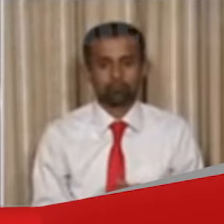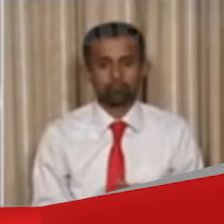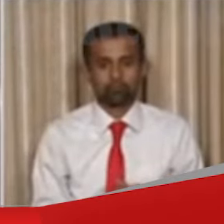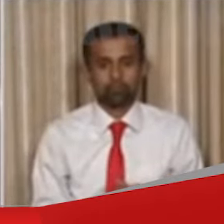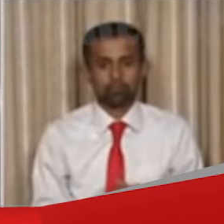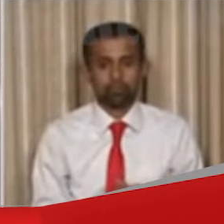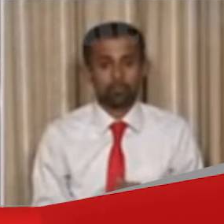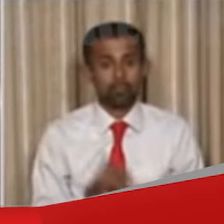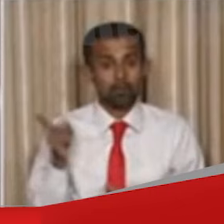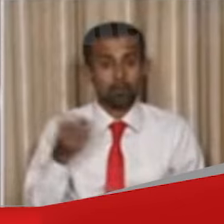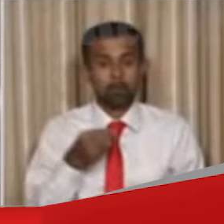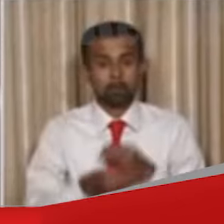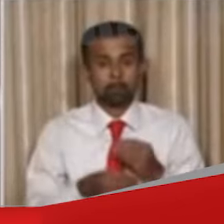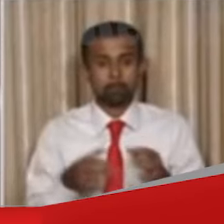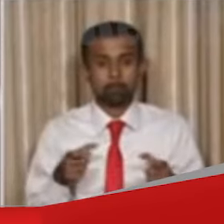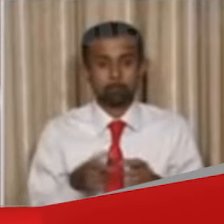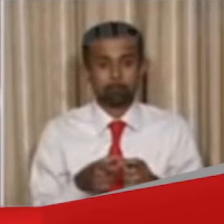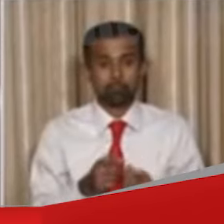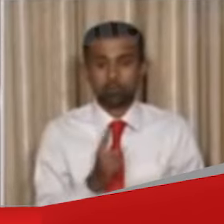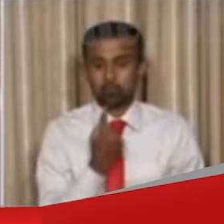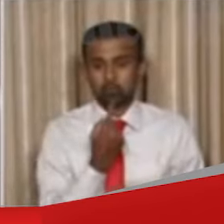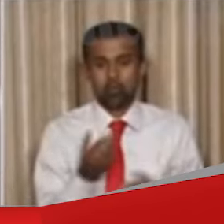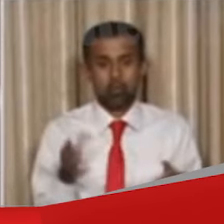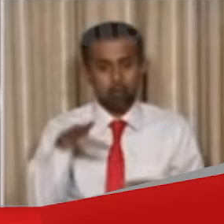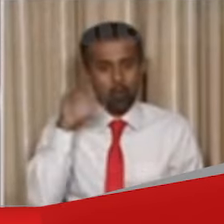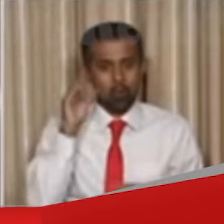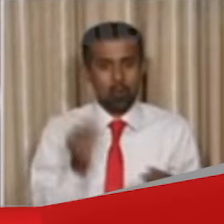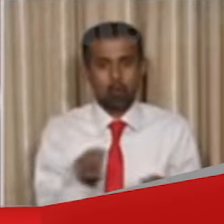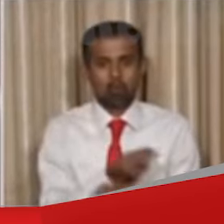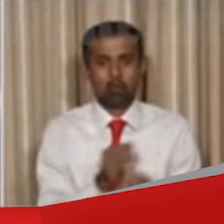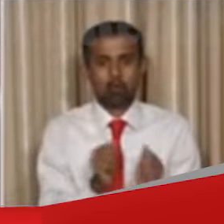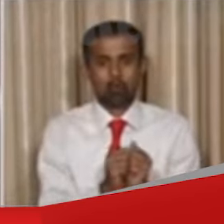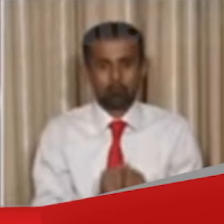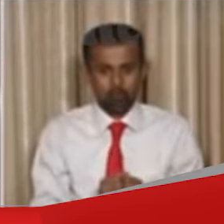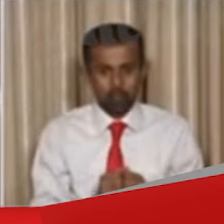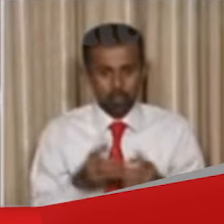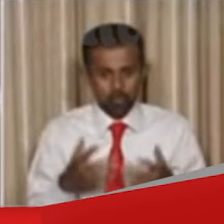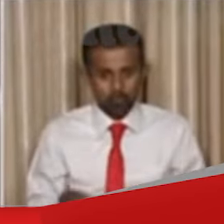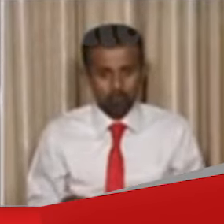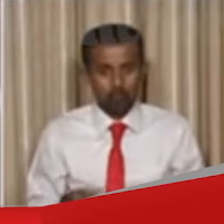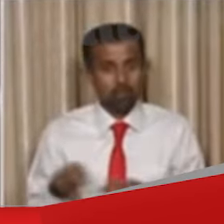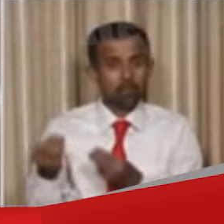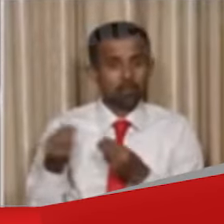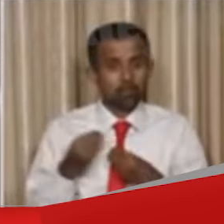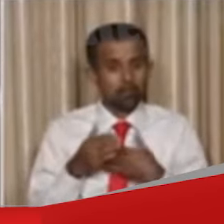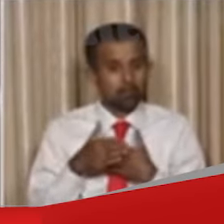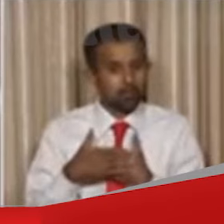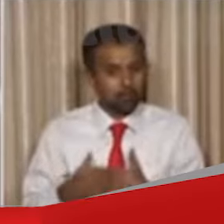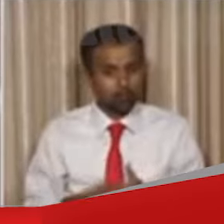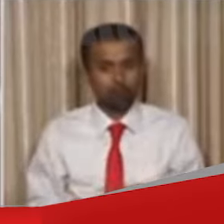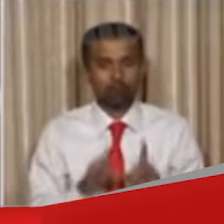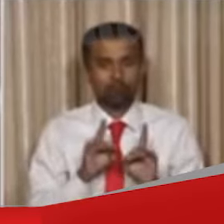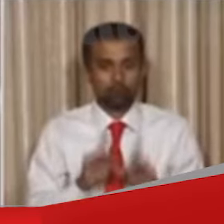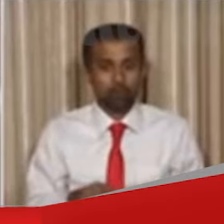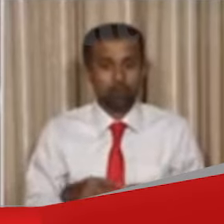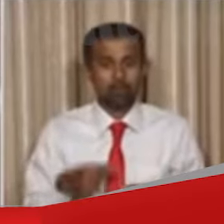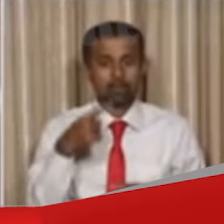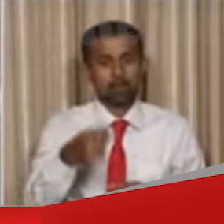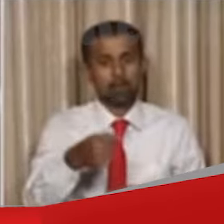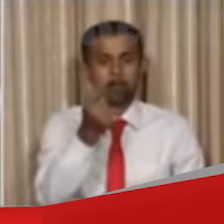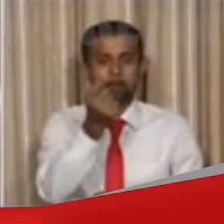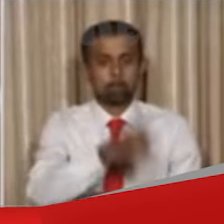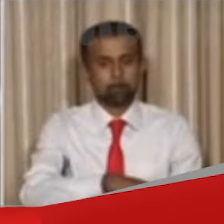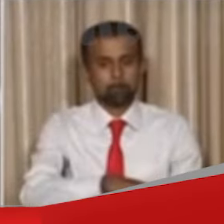අර ආයතනත් එක්ක මුලින් අවබෝධතා ගිවිසුමකින් කටයුතු කරලා ඒකෙන් ලැබෙන අත්දැකීමට අනුව ඊළඟ පියවරට යාම